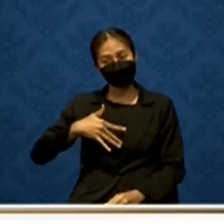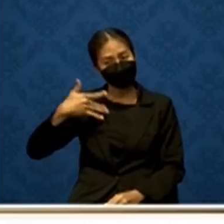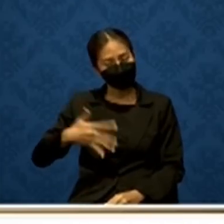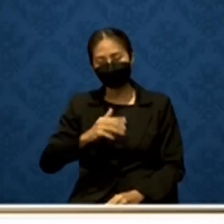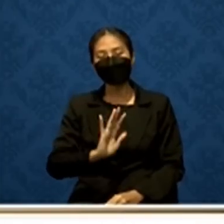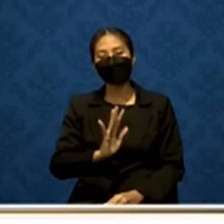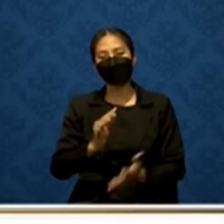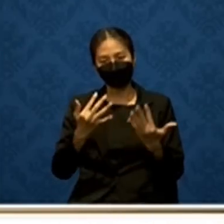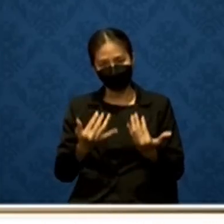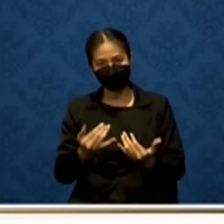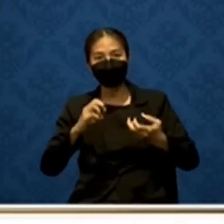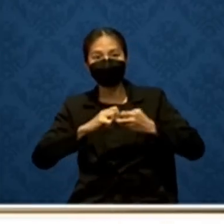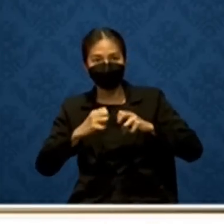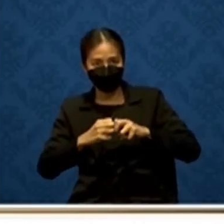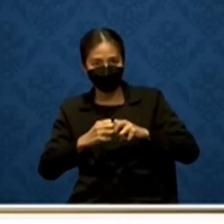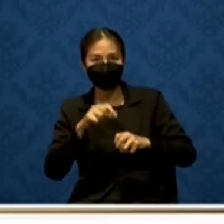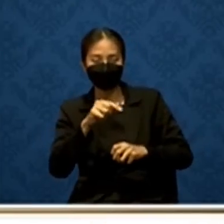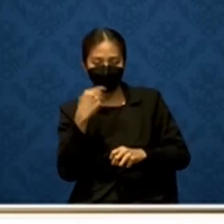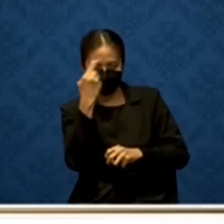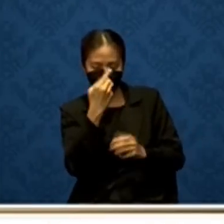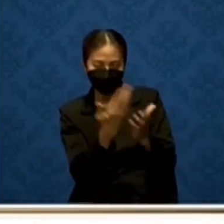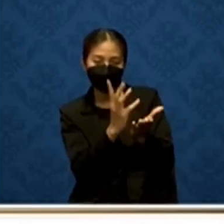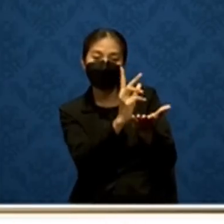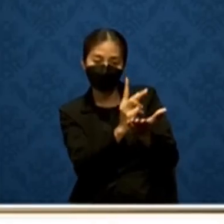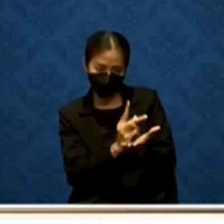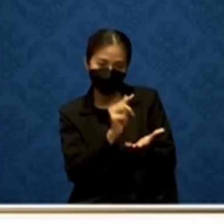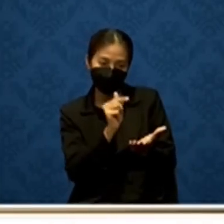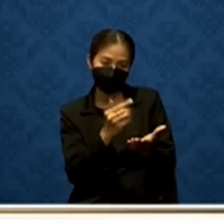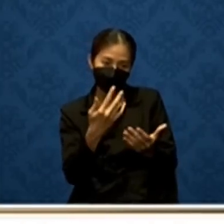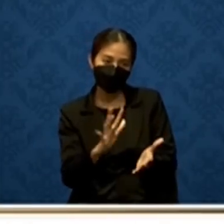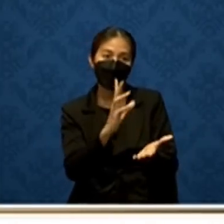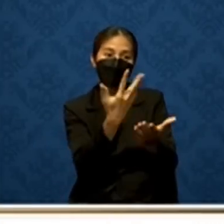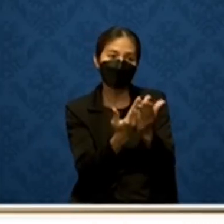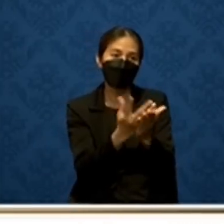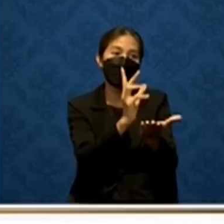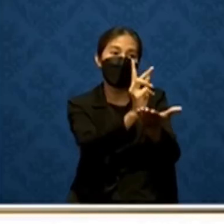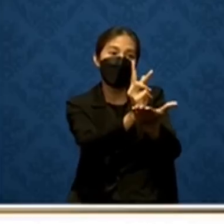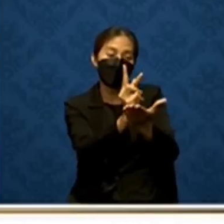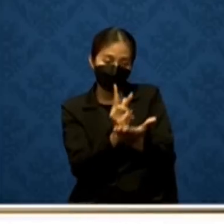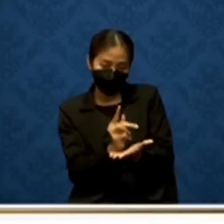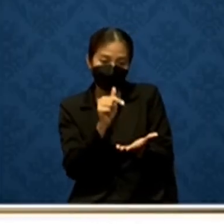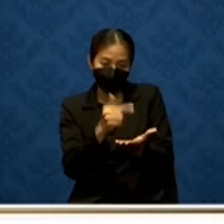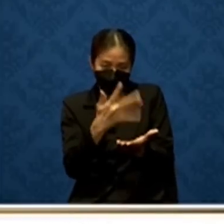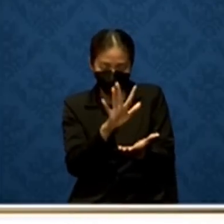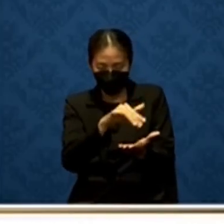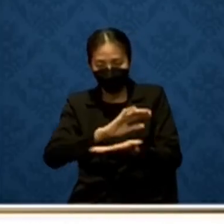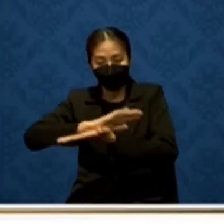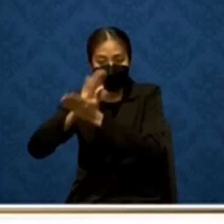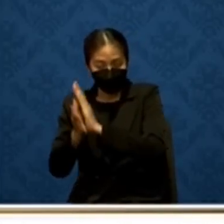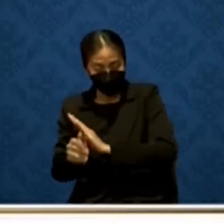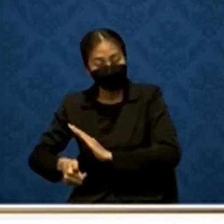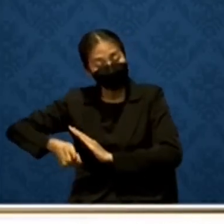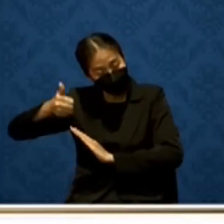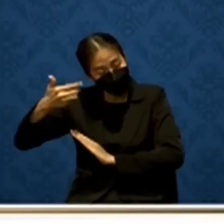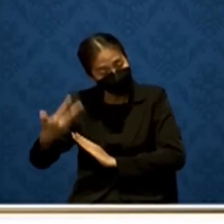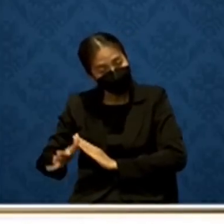ปัหา ที่มเปปัหาคือใครเป็คนกู้แล้วเมื่อกู้ออกมาเปลี่ยนจากนี่สนเป็ทับสได้หอเป่าเปลย